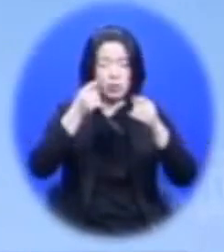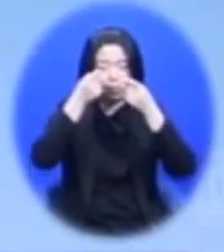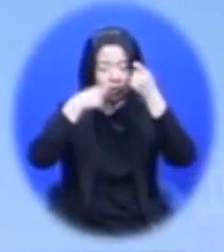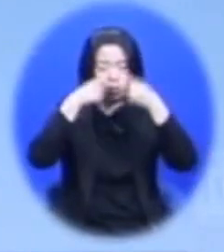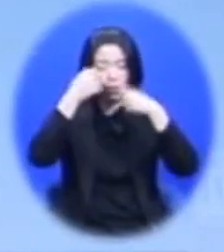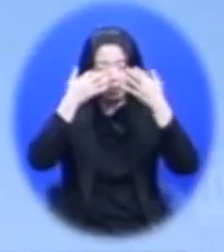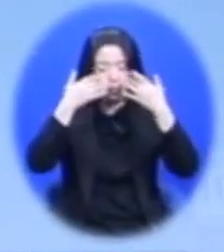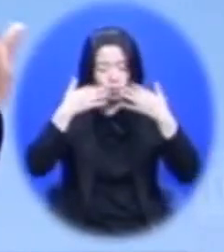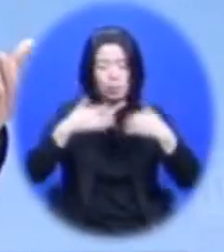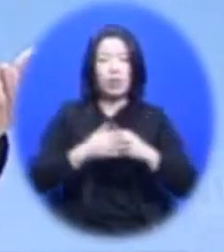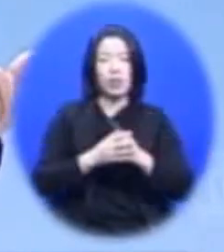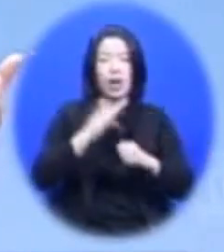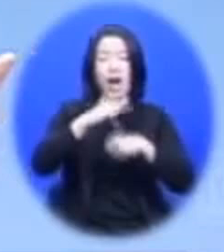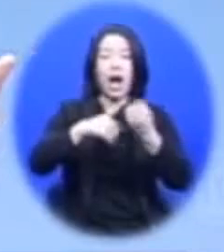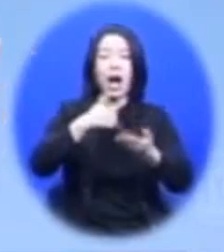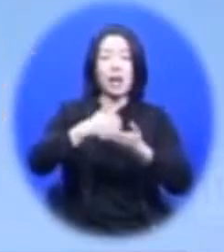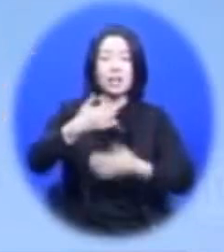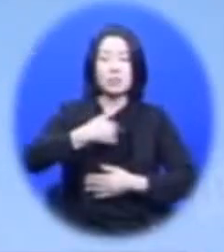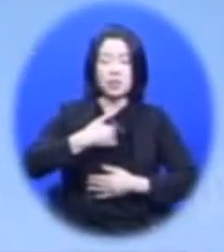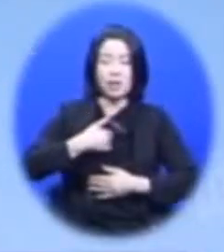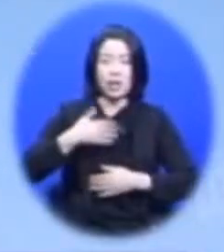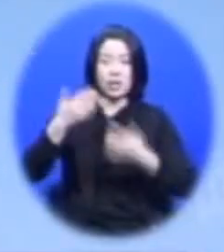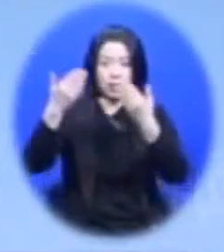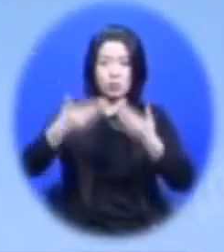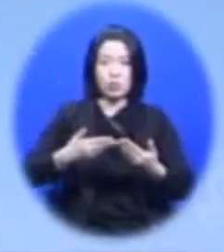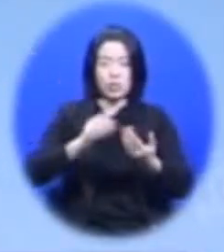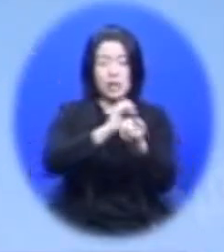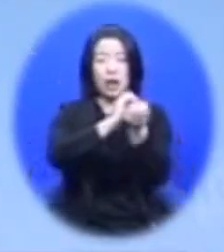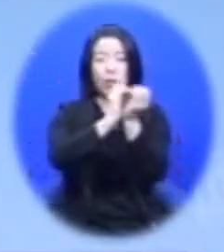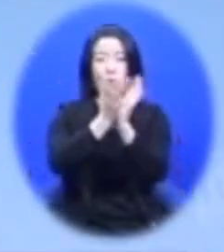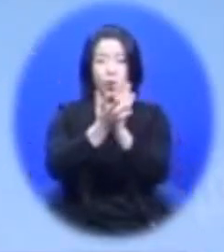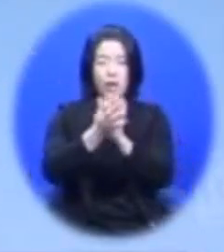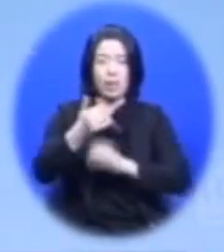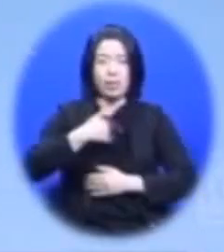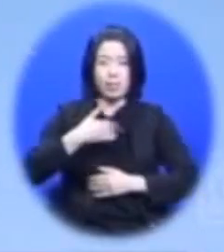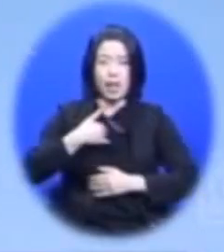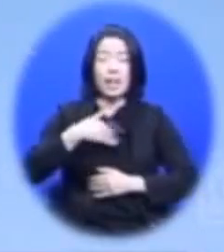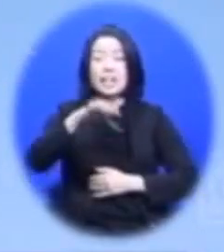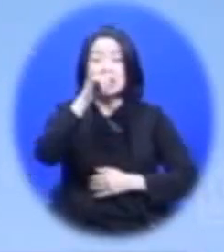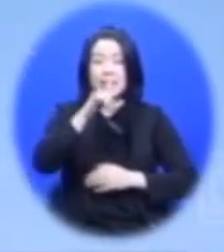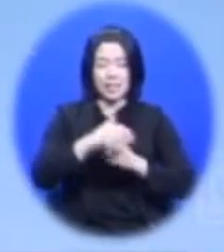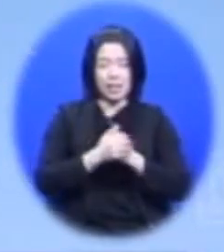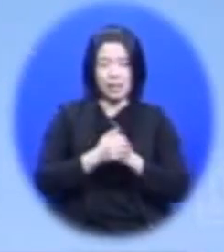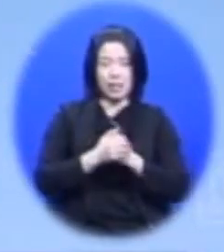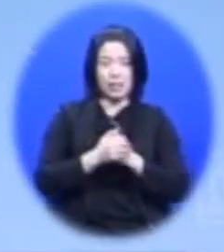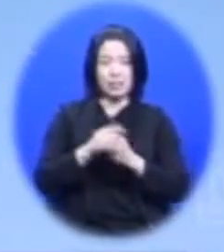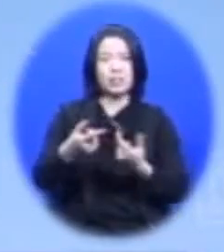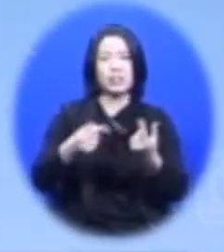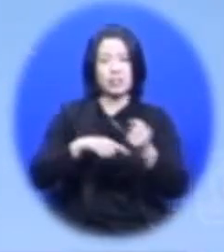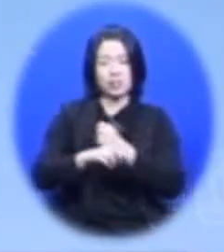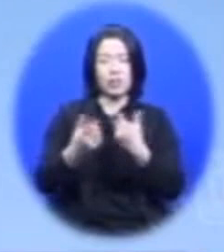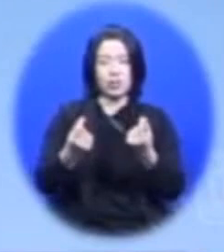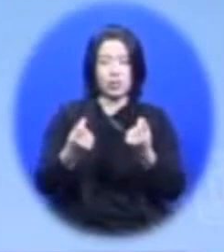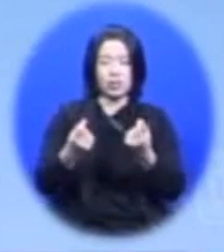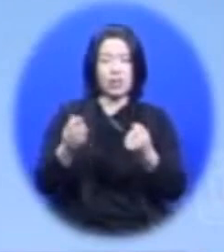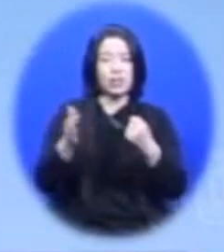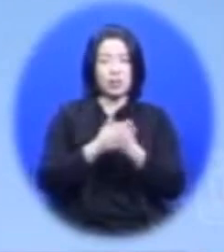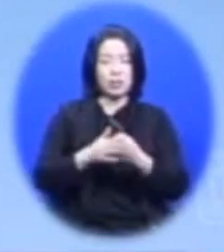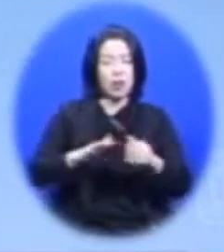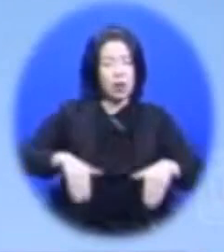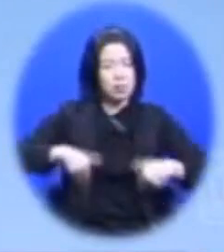그래서, 하나님이 나에게 주신 꽃다발, 내가 있잖아, 그런 뜻이죠. 그리고 봄 가을이 될